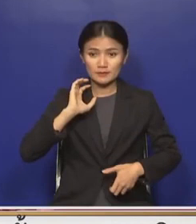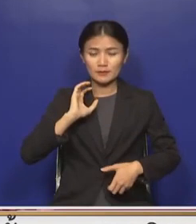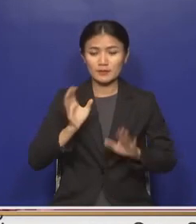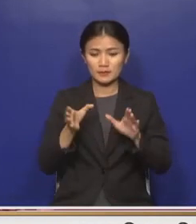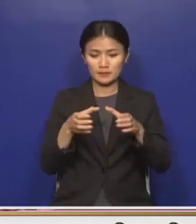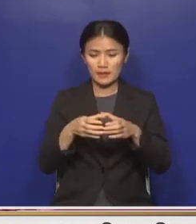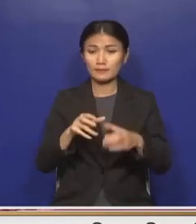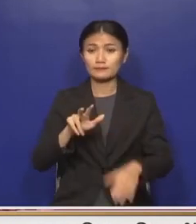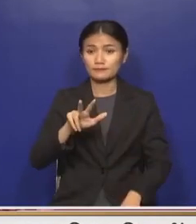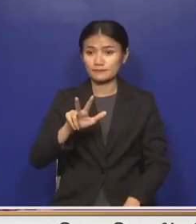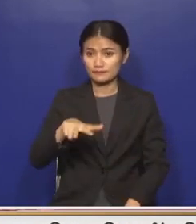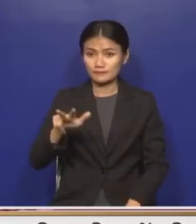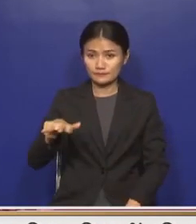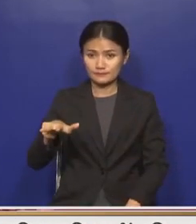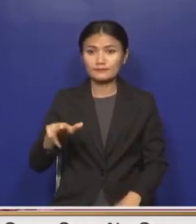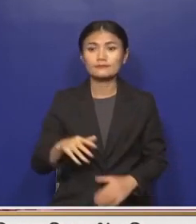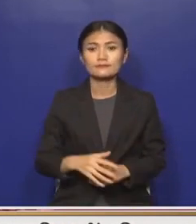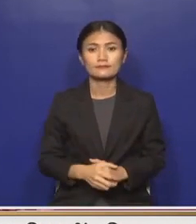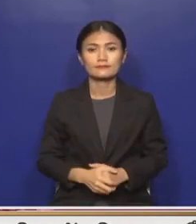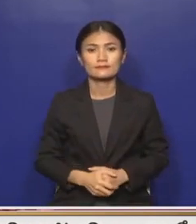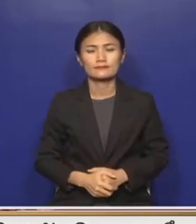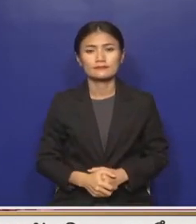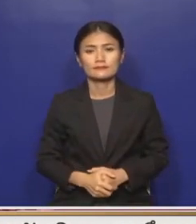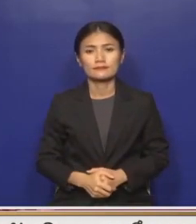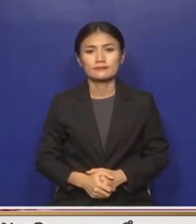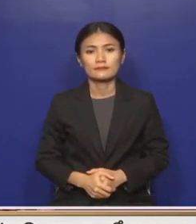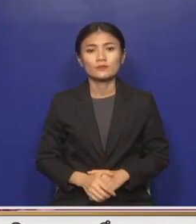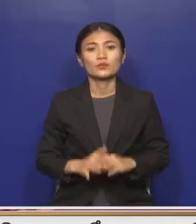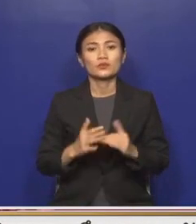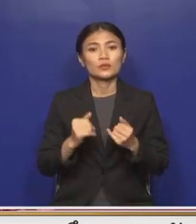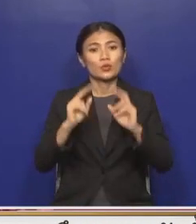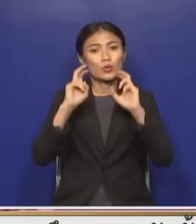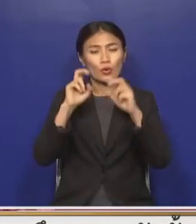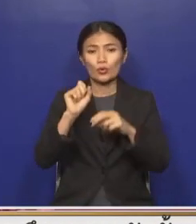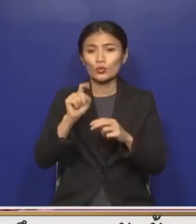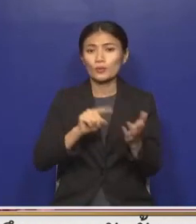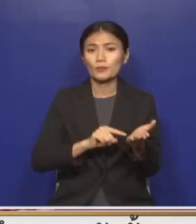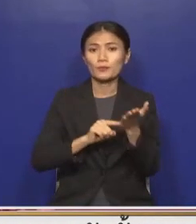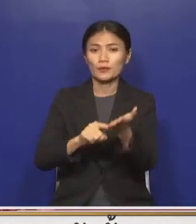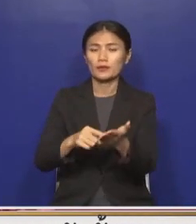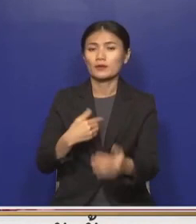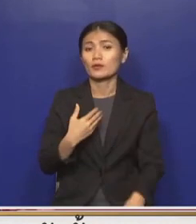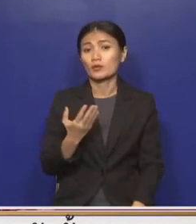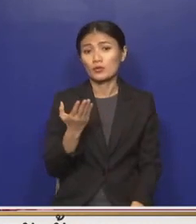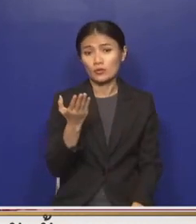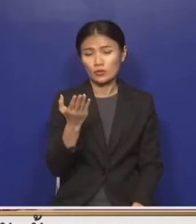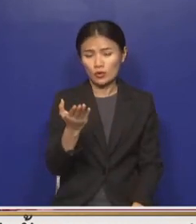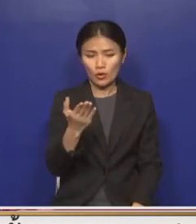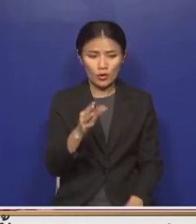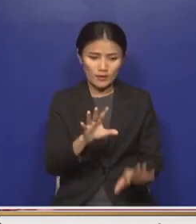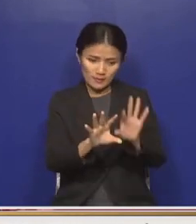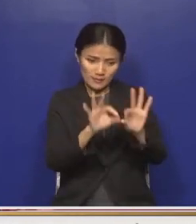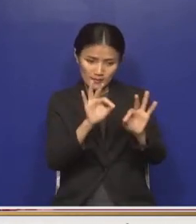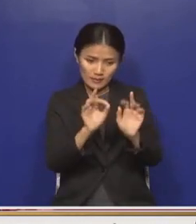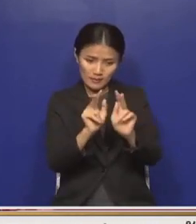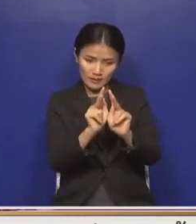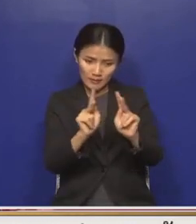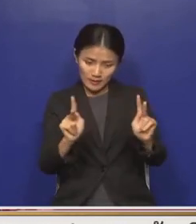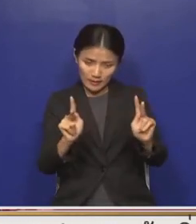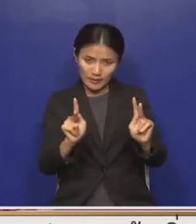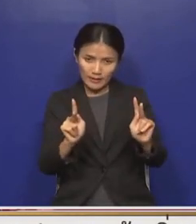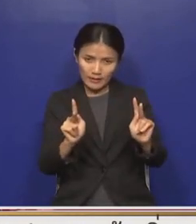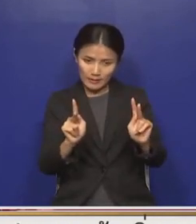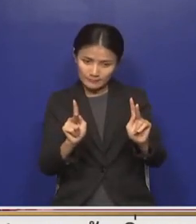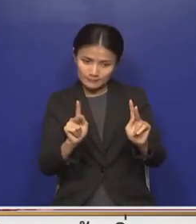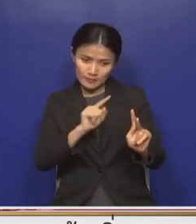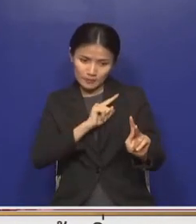ก็ผมในฐานะที่เป็ผู้สุฤิติดวนเรื่ขอใหสภาพูดแทรสนตั้งขนักรธิการวศามัพิจารณ์ศึกษาการจะตั้งก